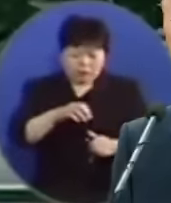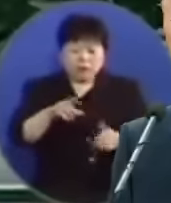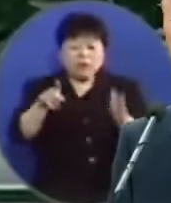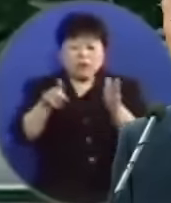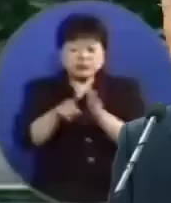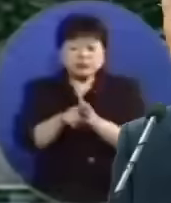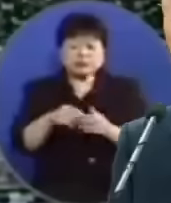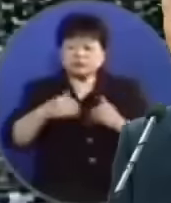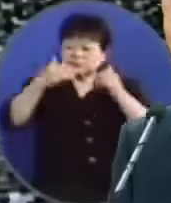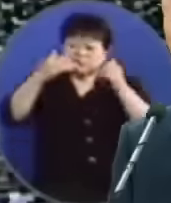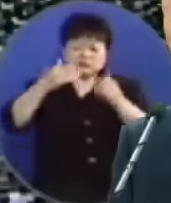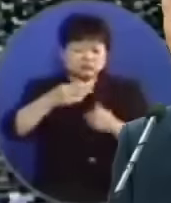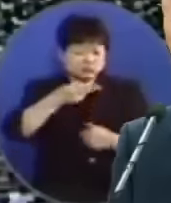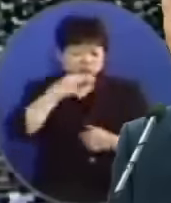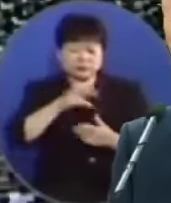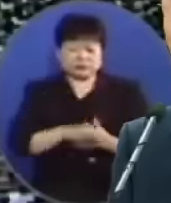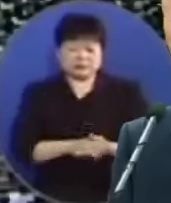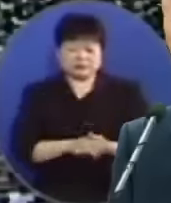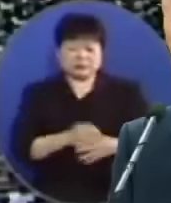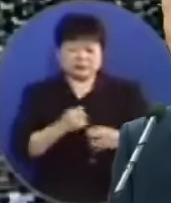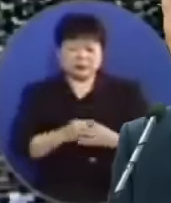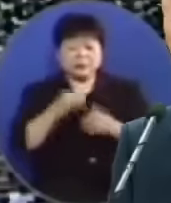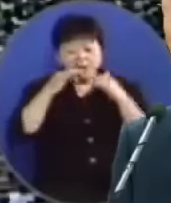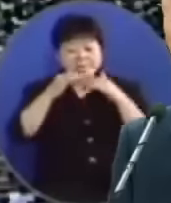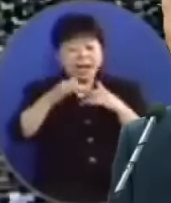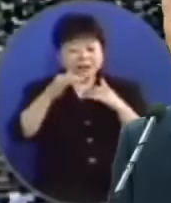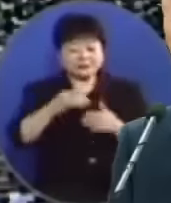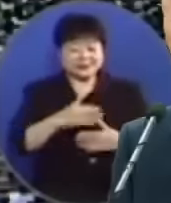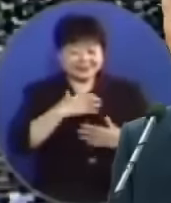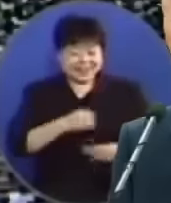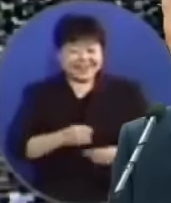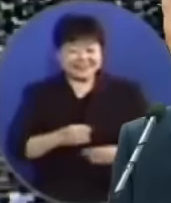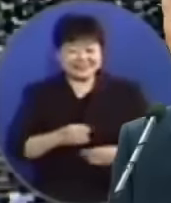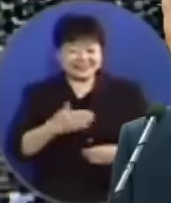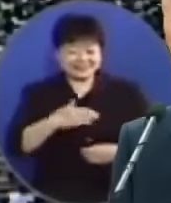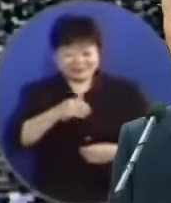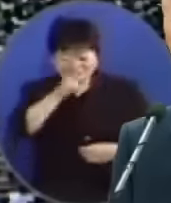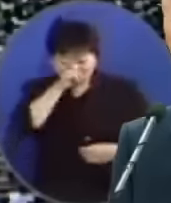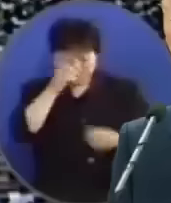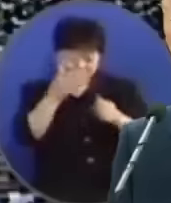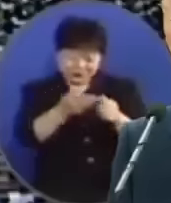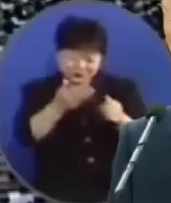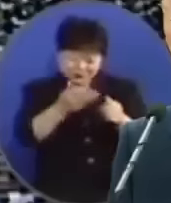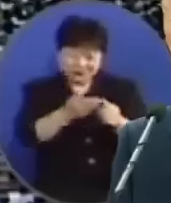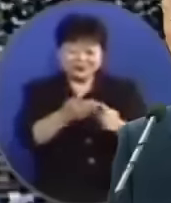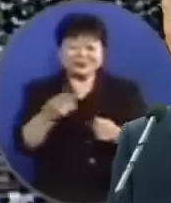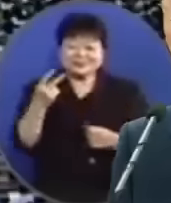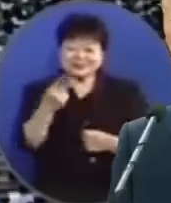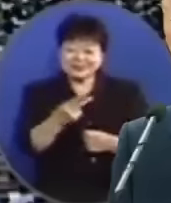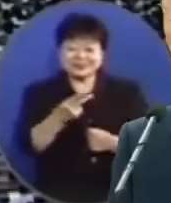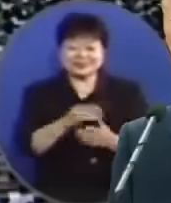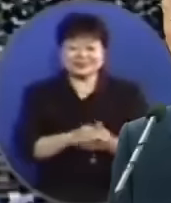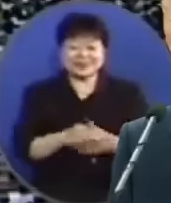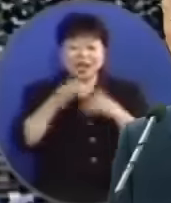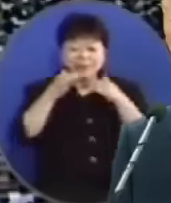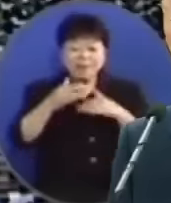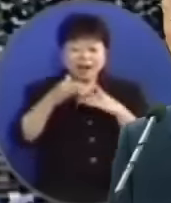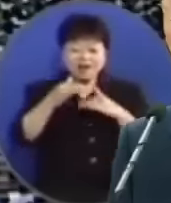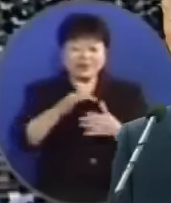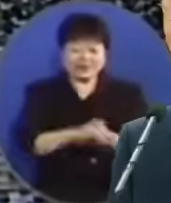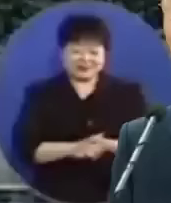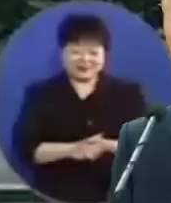신앙이 성장하지 아니하는 것입니다. 그렇기 때문에 방언은 안식과 상쾌함을 주시는 것입니다. 그뿐 아니라 방언을 하는